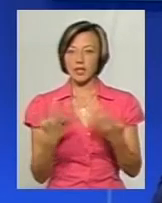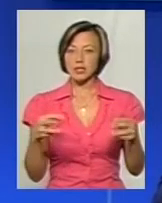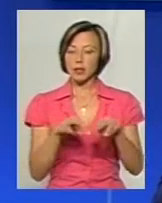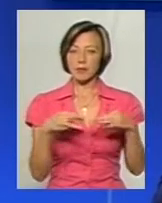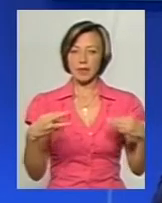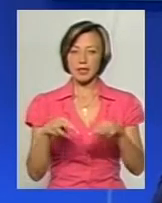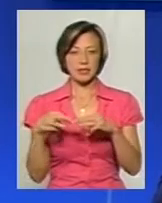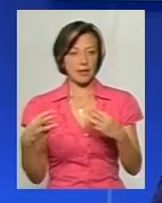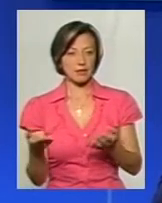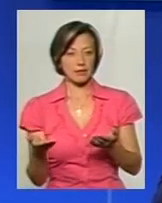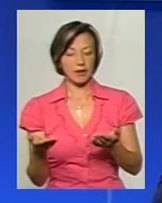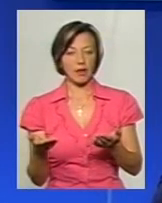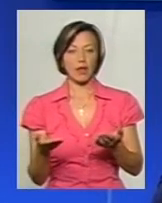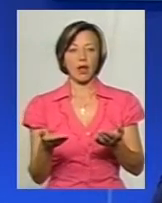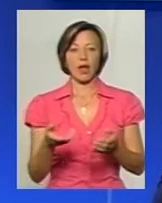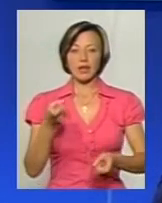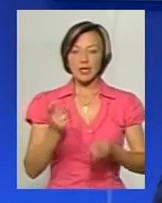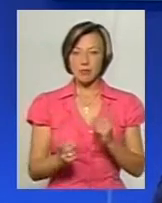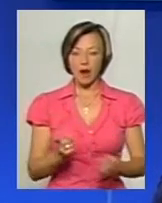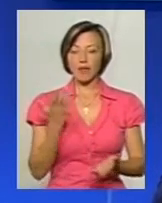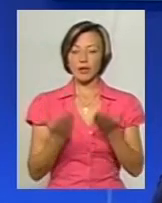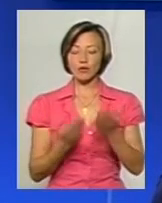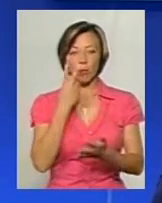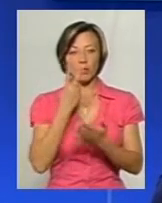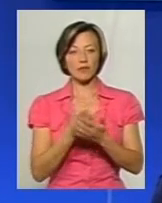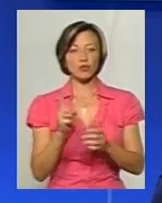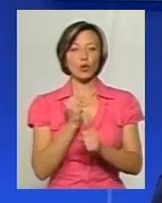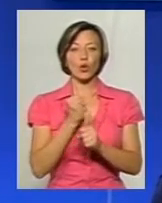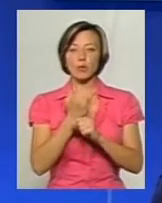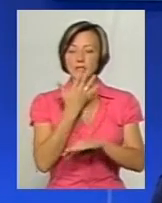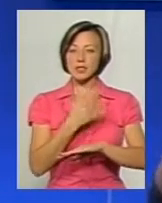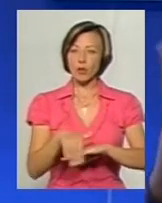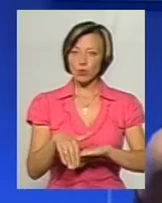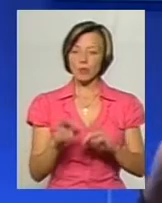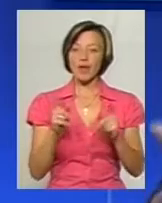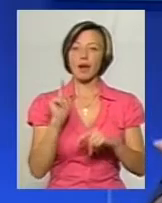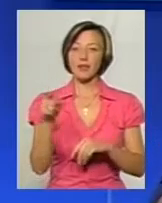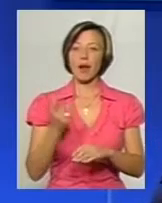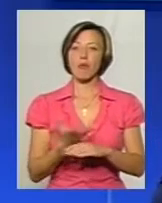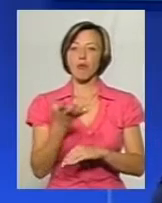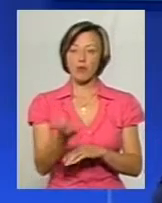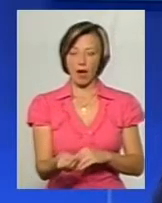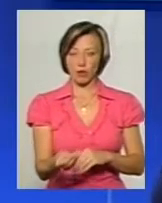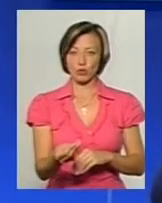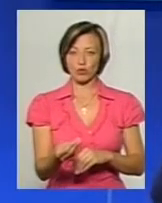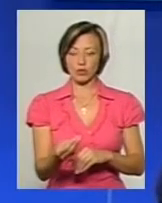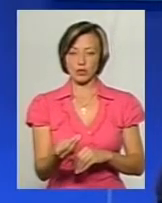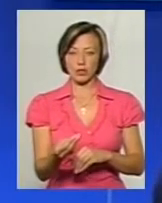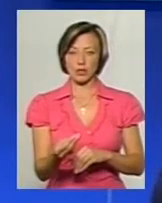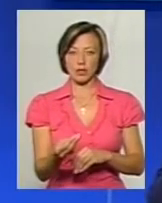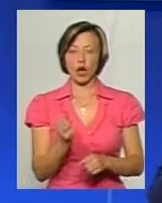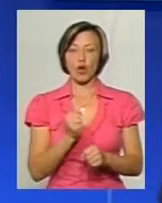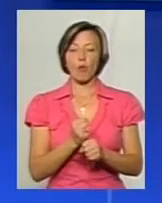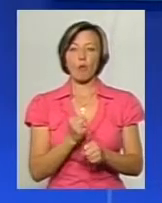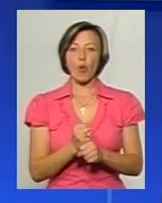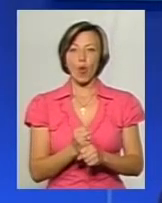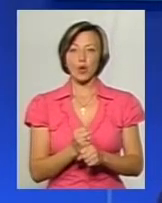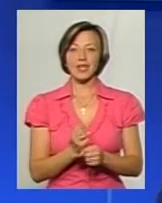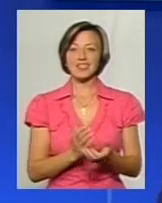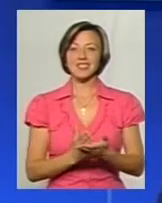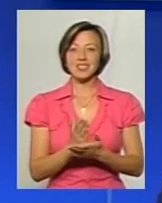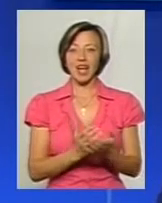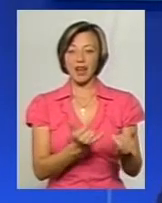міністерствах. Насправді, якщо б ми подивилися, що робиться за кордоном і як там оплачується робота